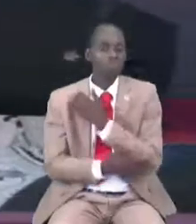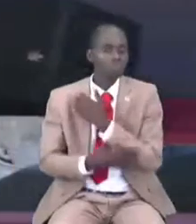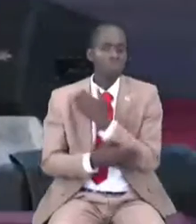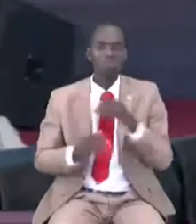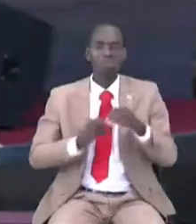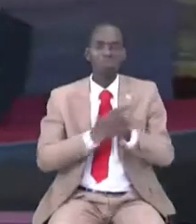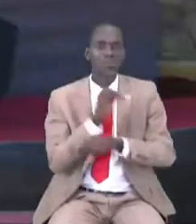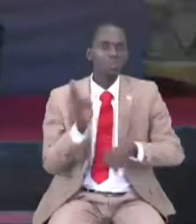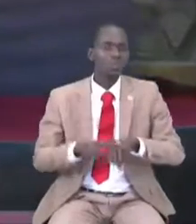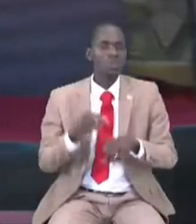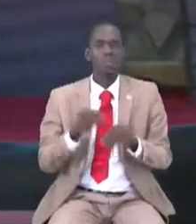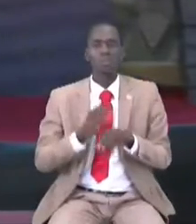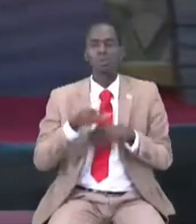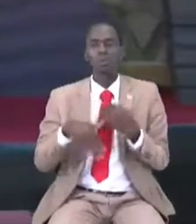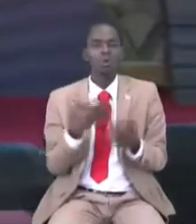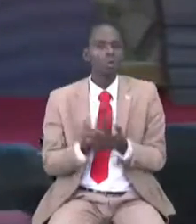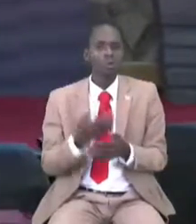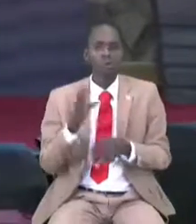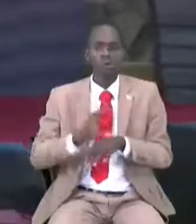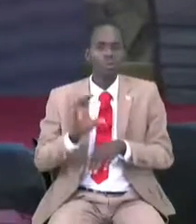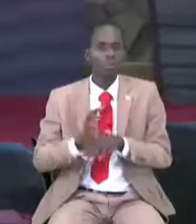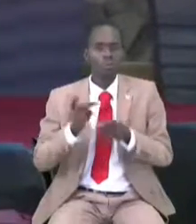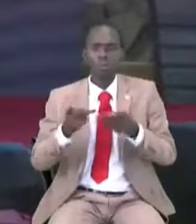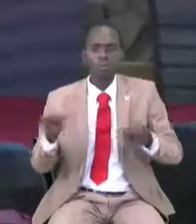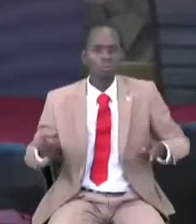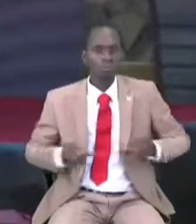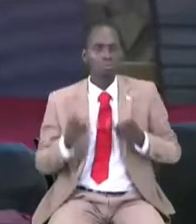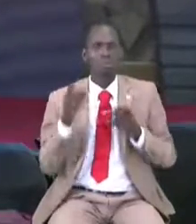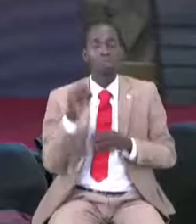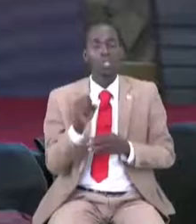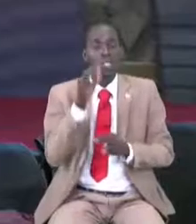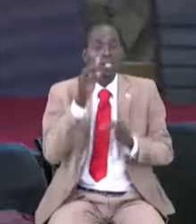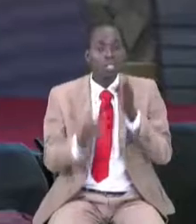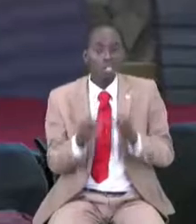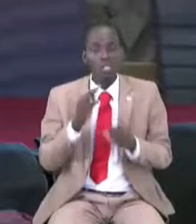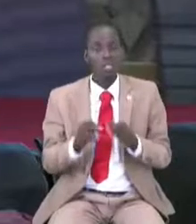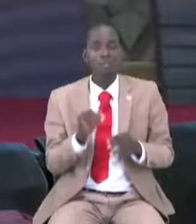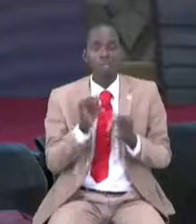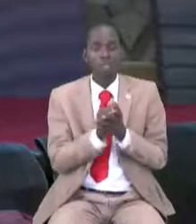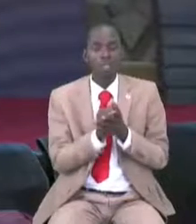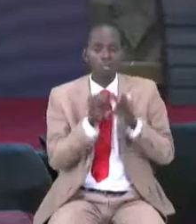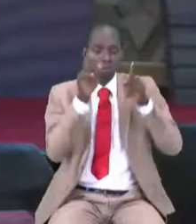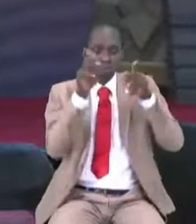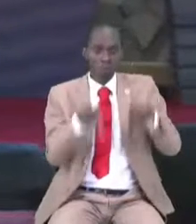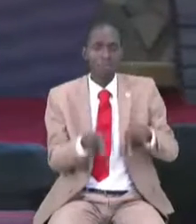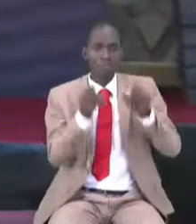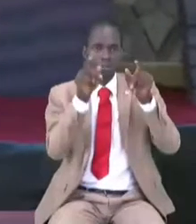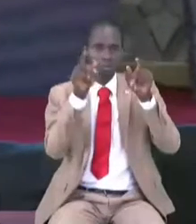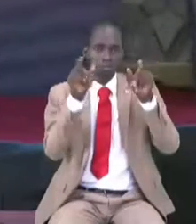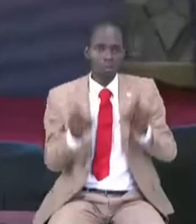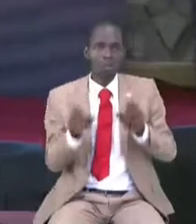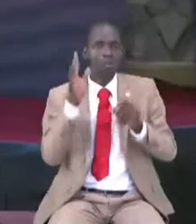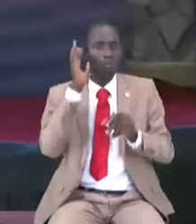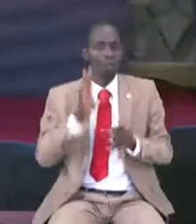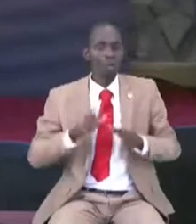dans un cercle religieux, dans un secteur religieux, si la personne là va confesser de sa bouche la Seigneurie de Jésus et que la personne croit dans